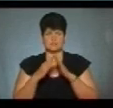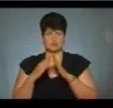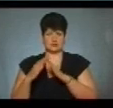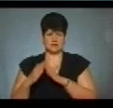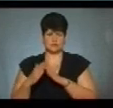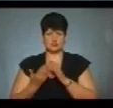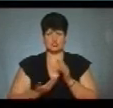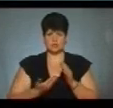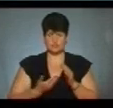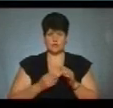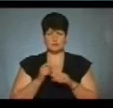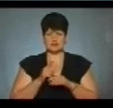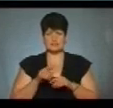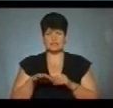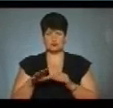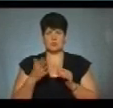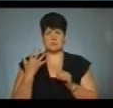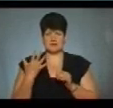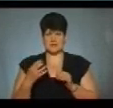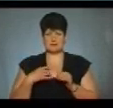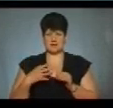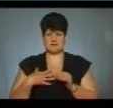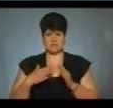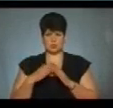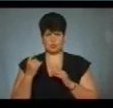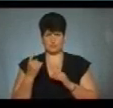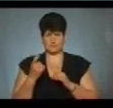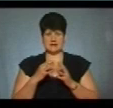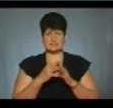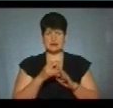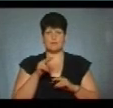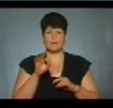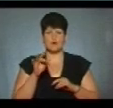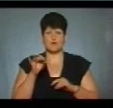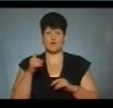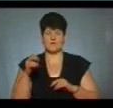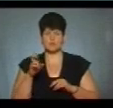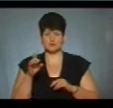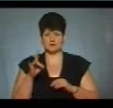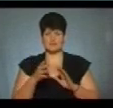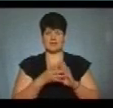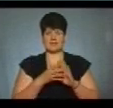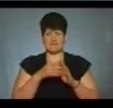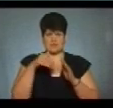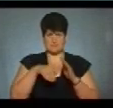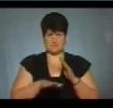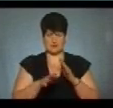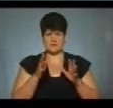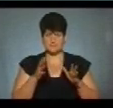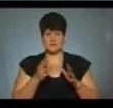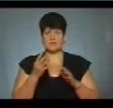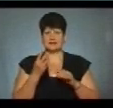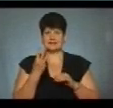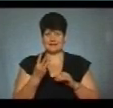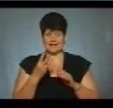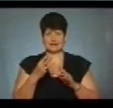житлового призначення на території 5 приватних домогосподарств. В селі Порохова Бучицького району підтоплено 9 підвалів, 3 криниці,